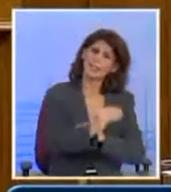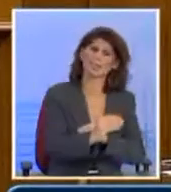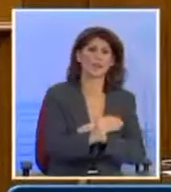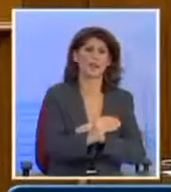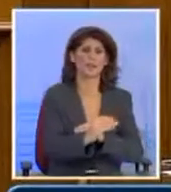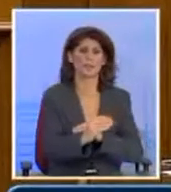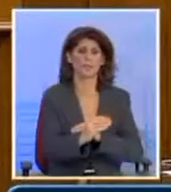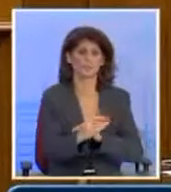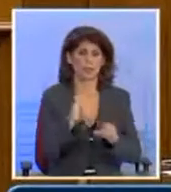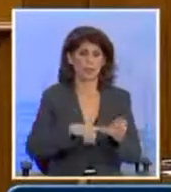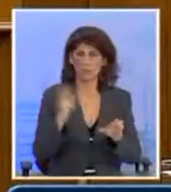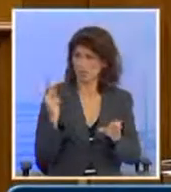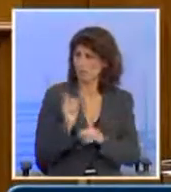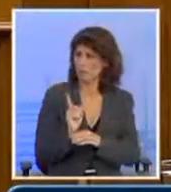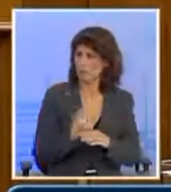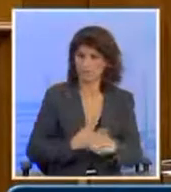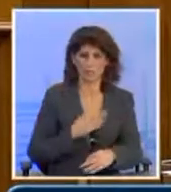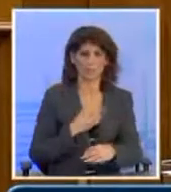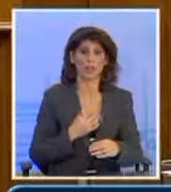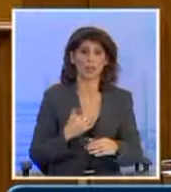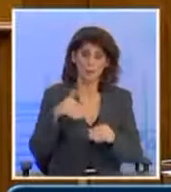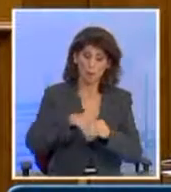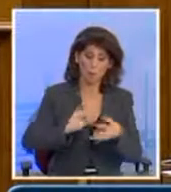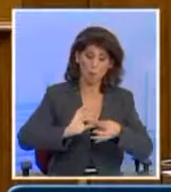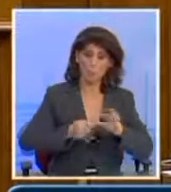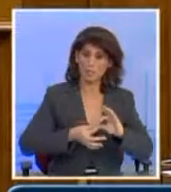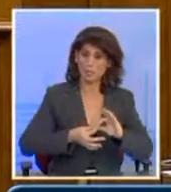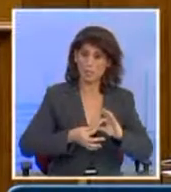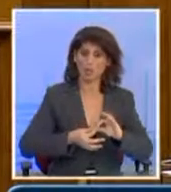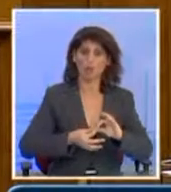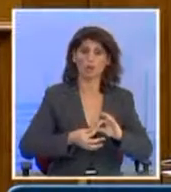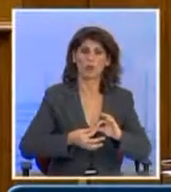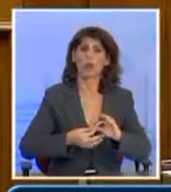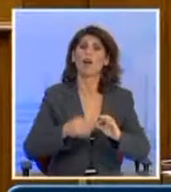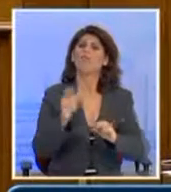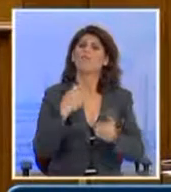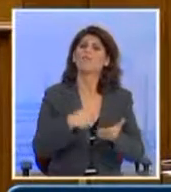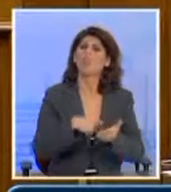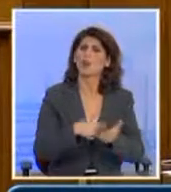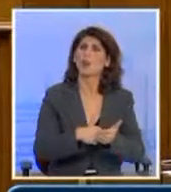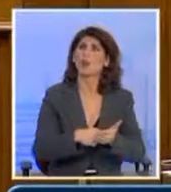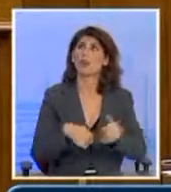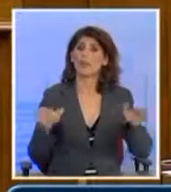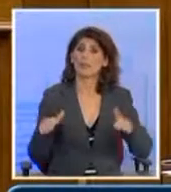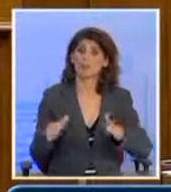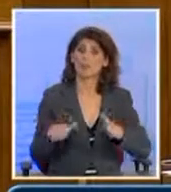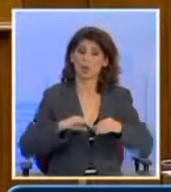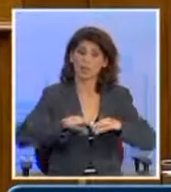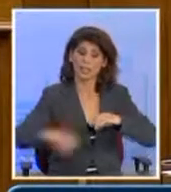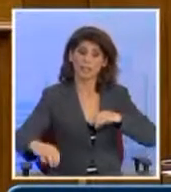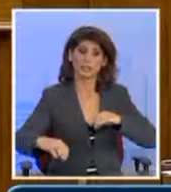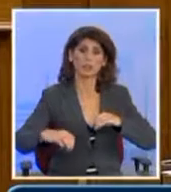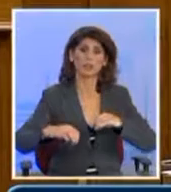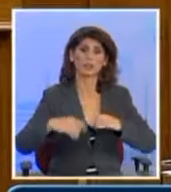δώσετε 2 λεπτά κύριε Πρόεδρε, ενδοομιλικών συναλλαγών, χρήσης φορολογικών παραδείσων, δημιουργία στιγατρικών εταιριών